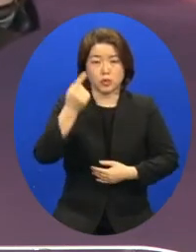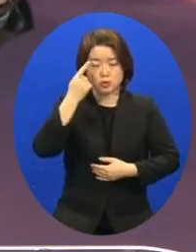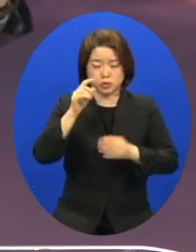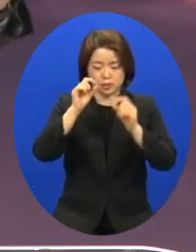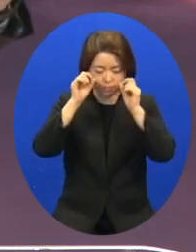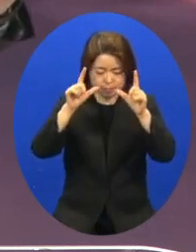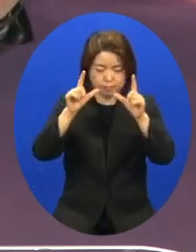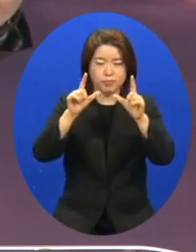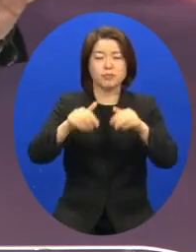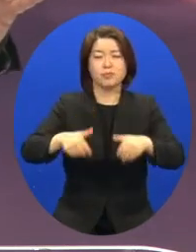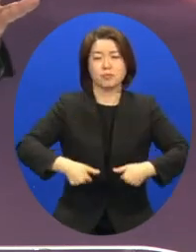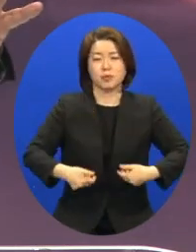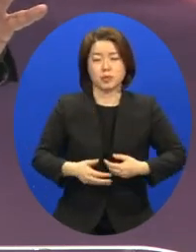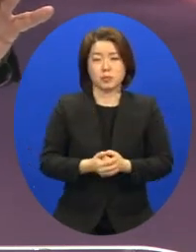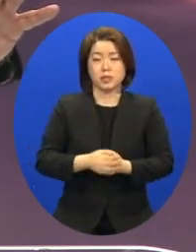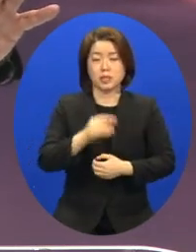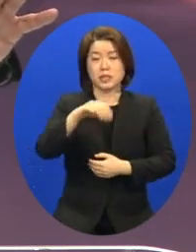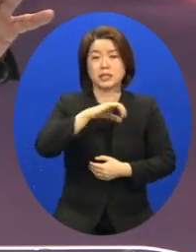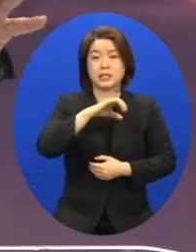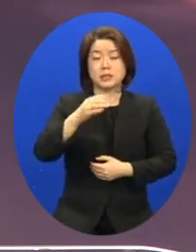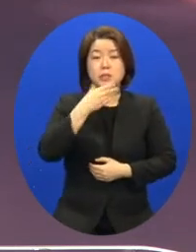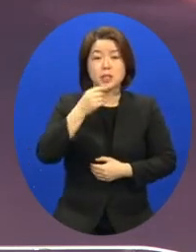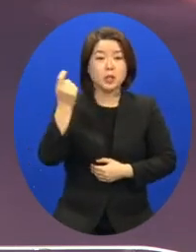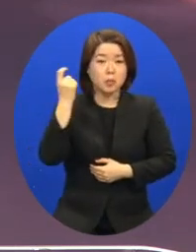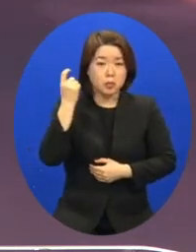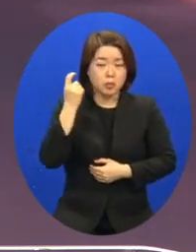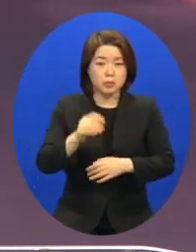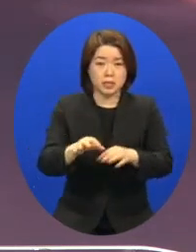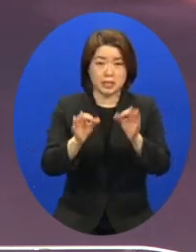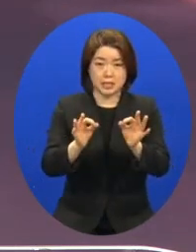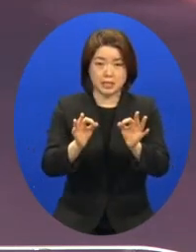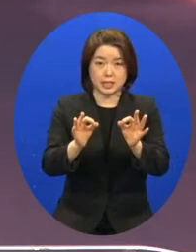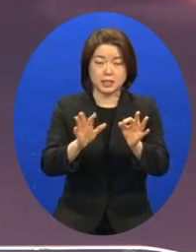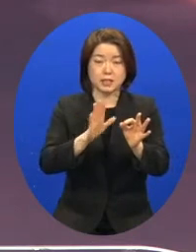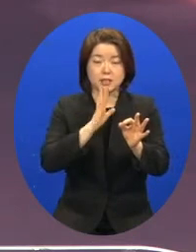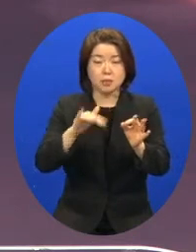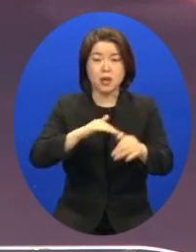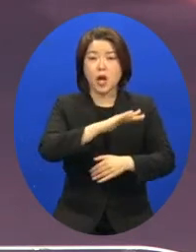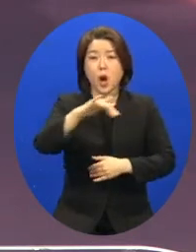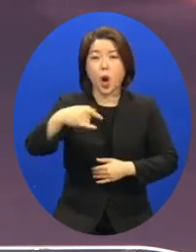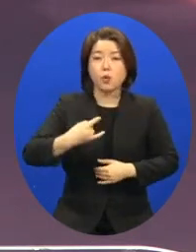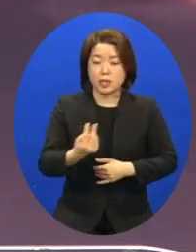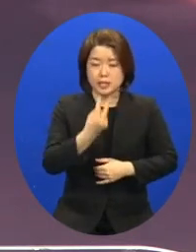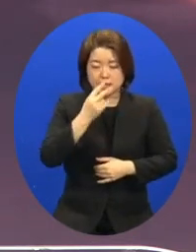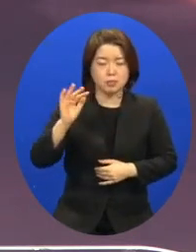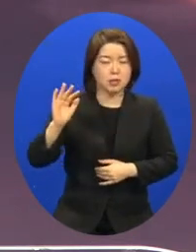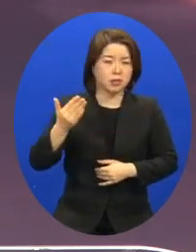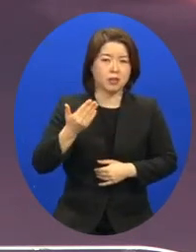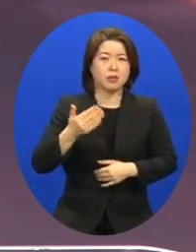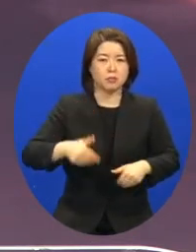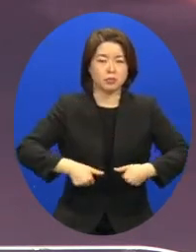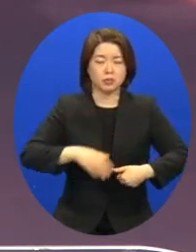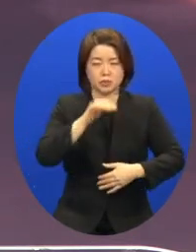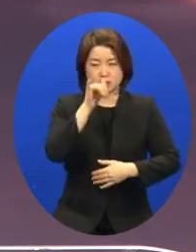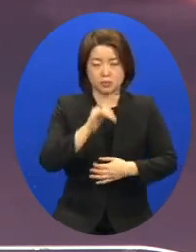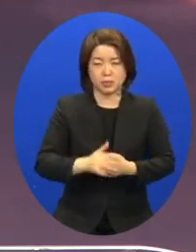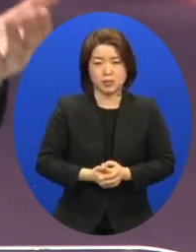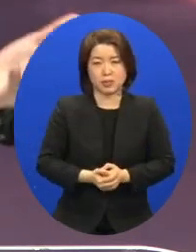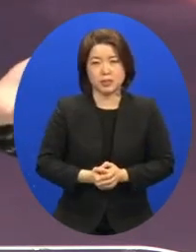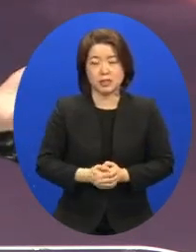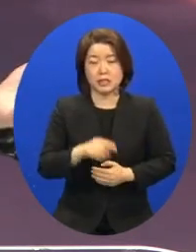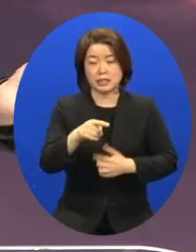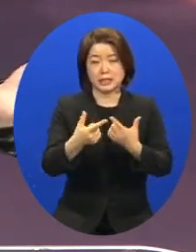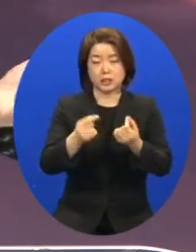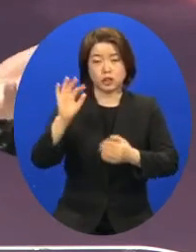열려야 합니다. 십자가의 복음이 이제는 정말 우리의 생명이 되어야 합니다. 그렇게